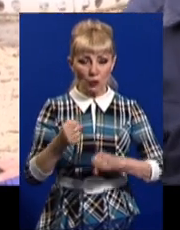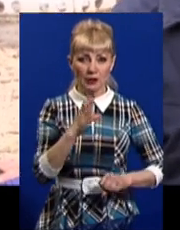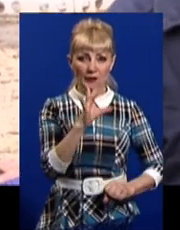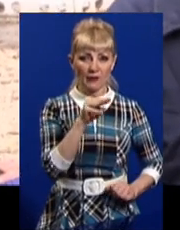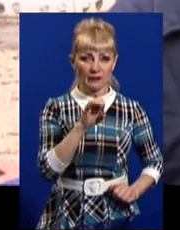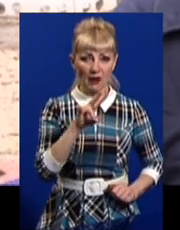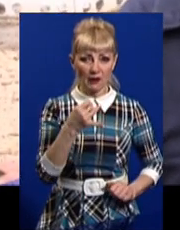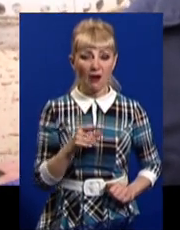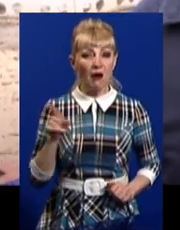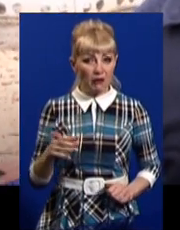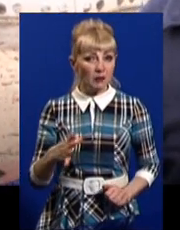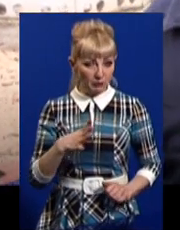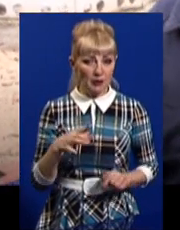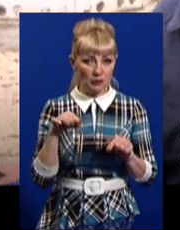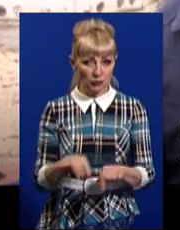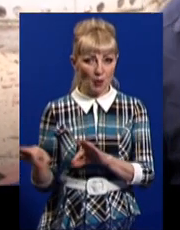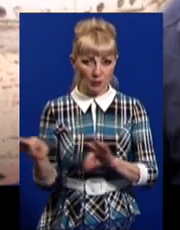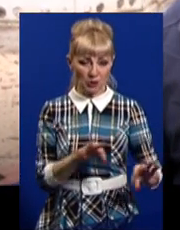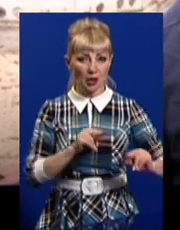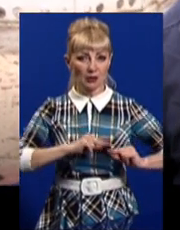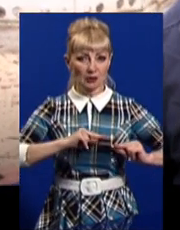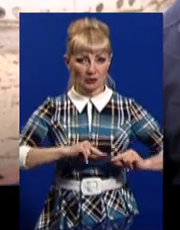Ну, от вони були співробітники.